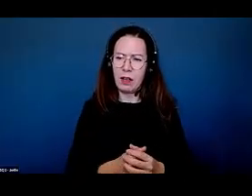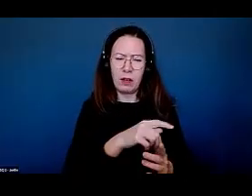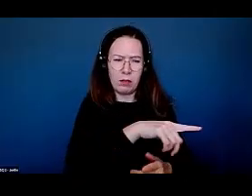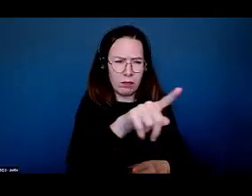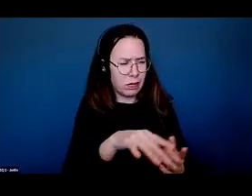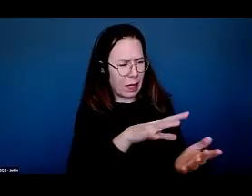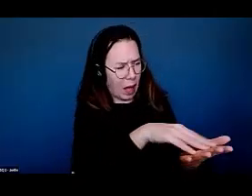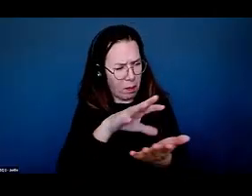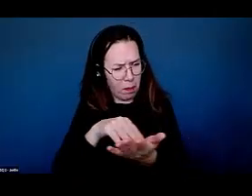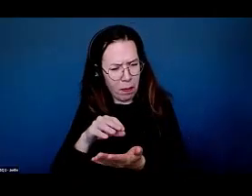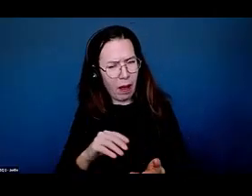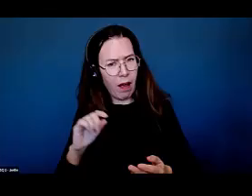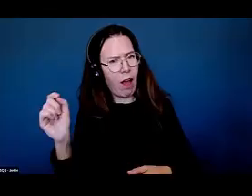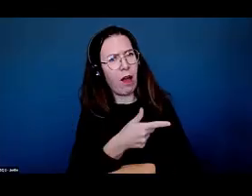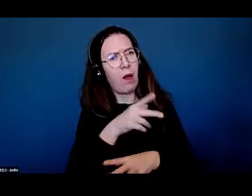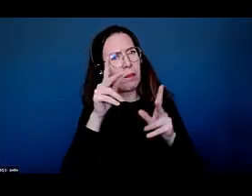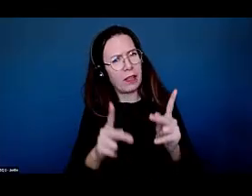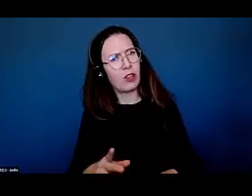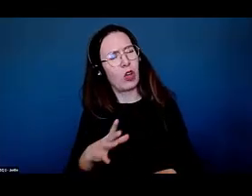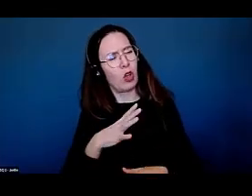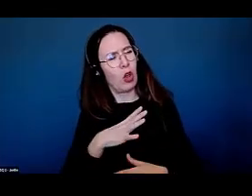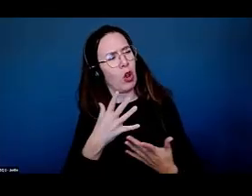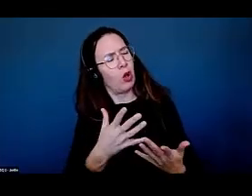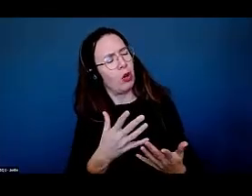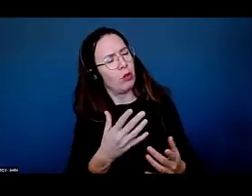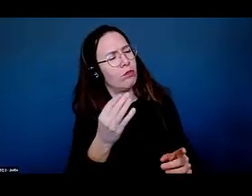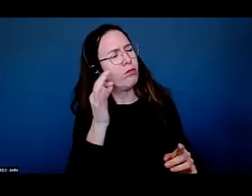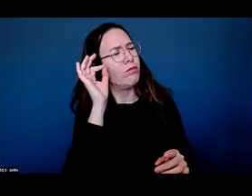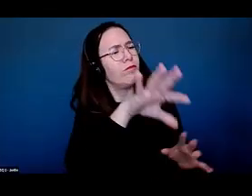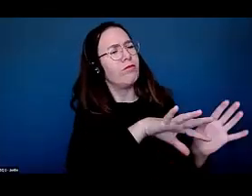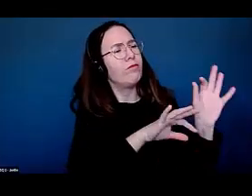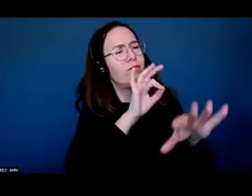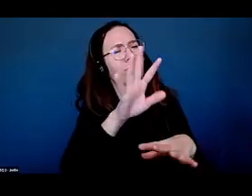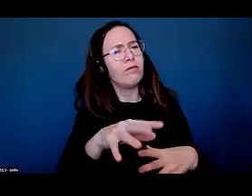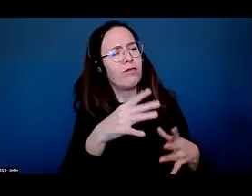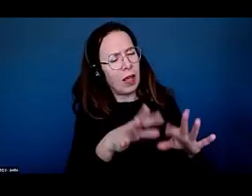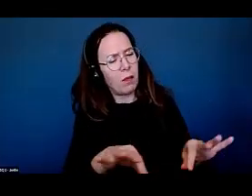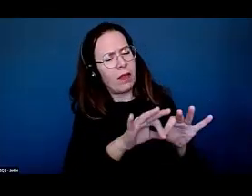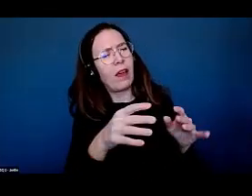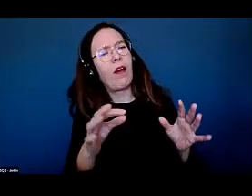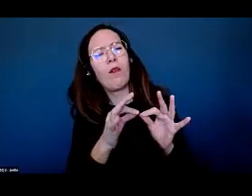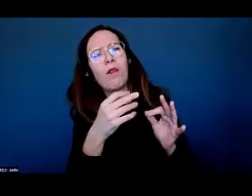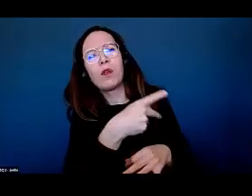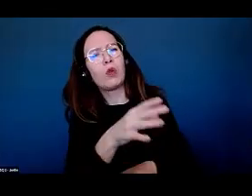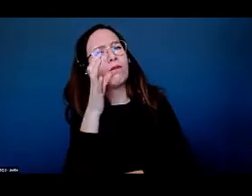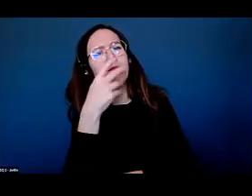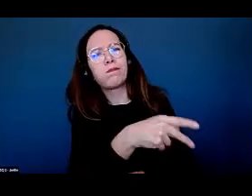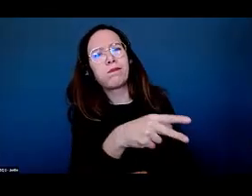à apprendre les uns des autres, tout le monde a sa voix et chacun peut apporter sa pièce à l'édifice.